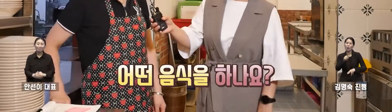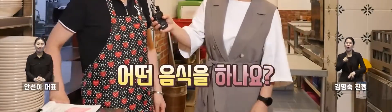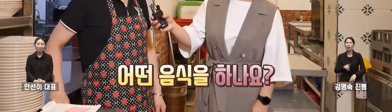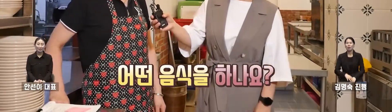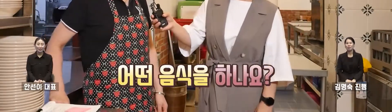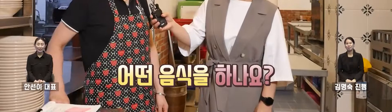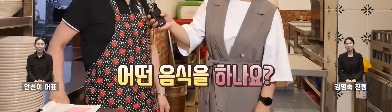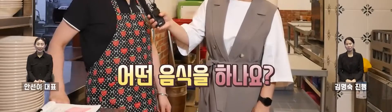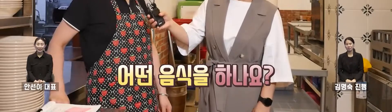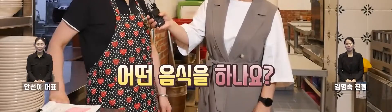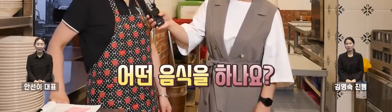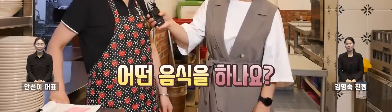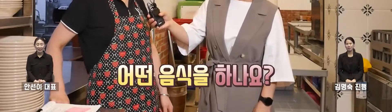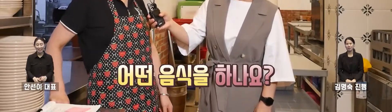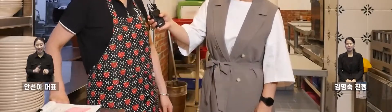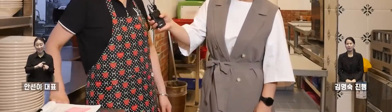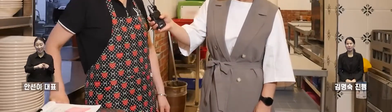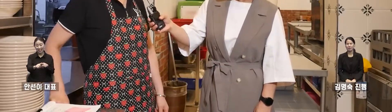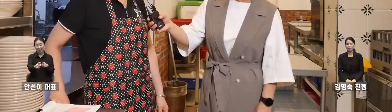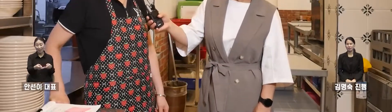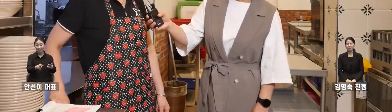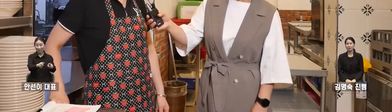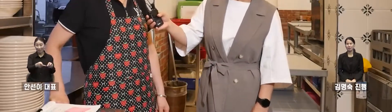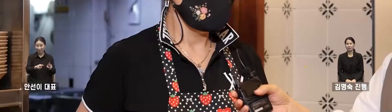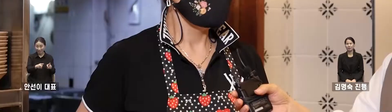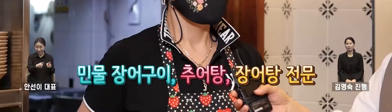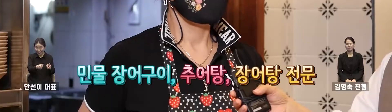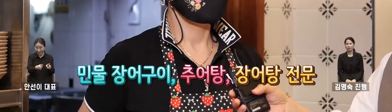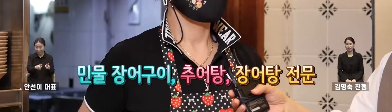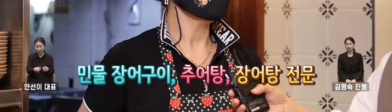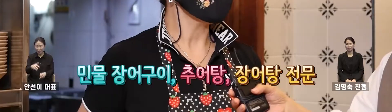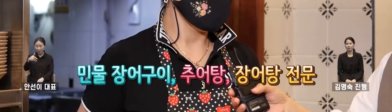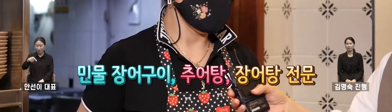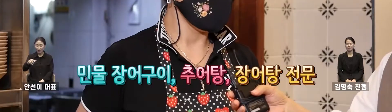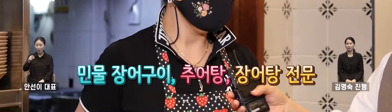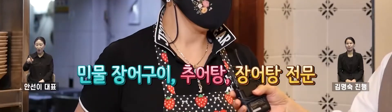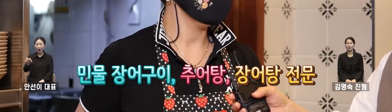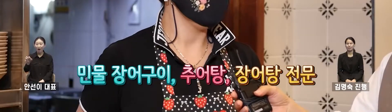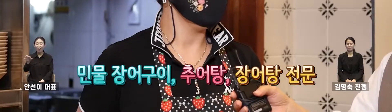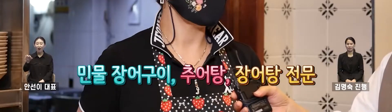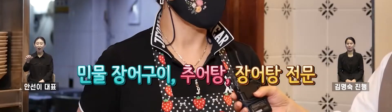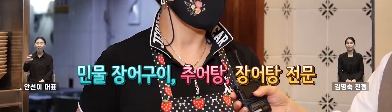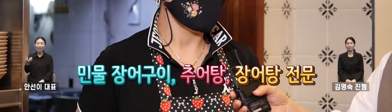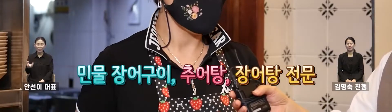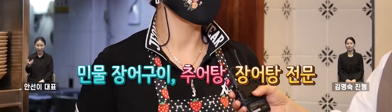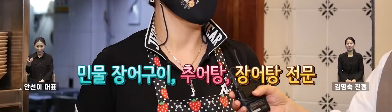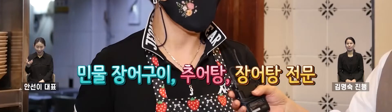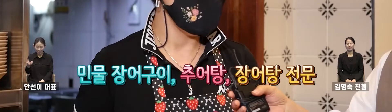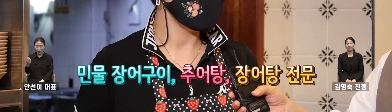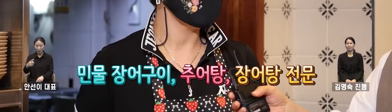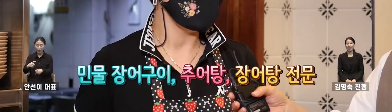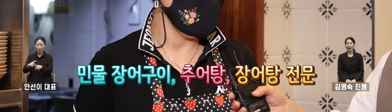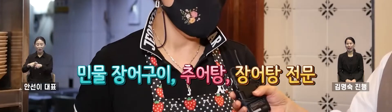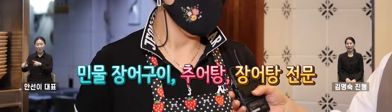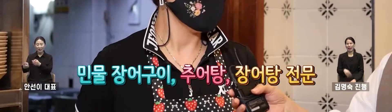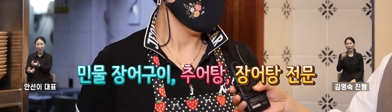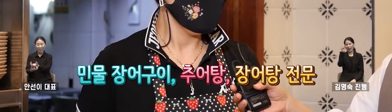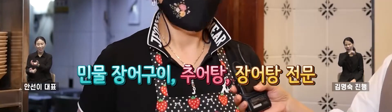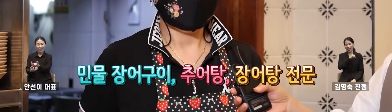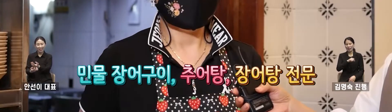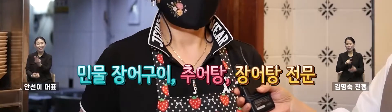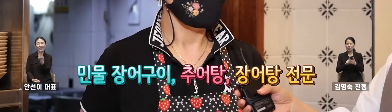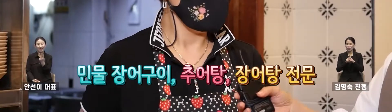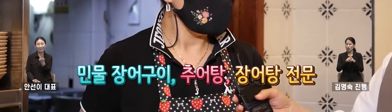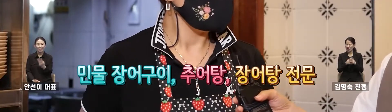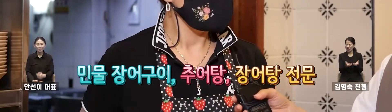하는 것이죠? 저희는 이제 민물 장어구이하고 추어탕하고 민물 장어탕하고 이렇게 세 가지를 해요. 그